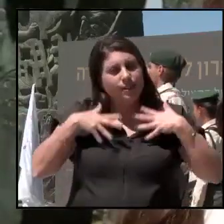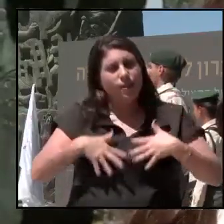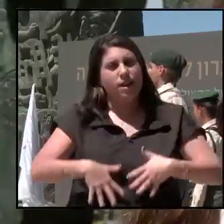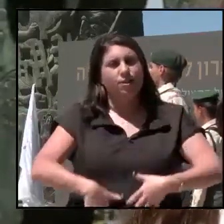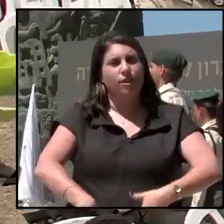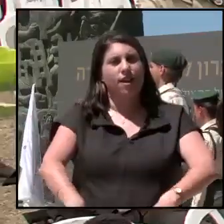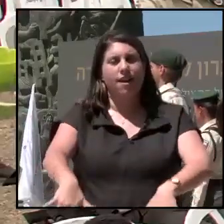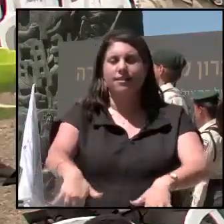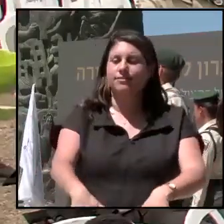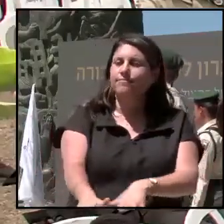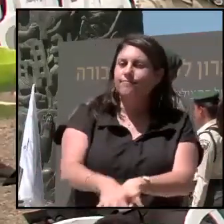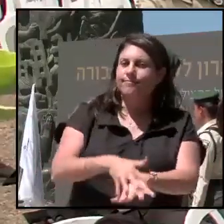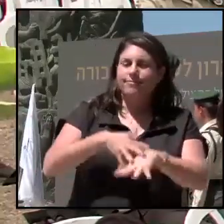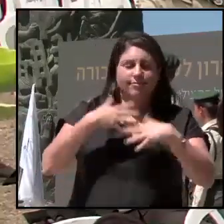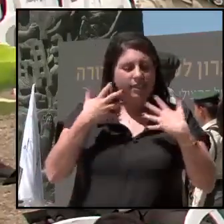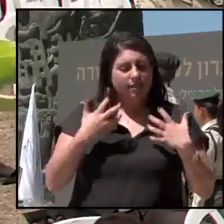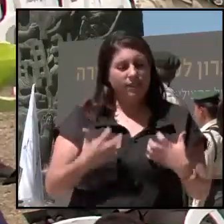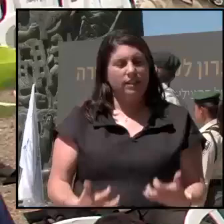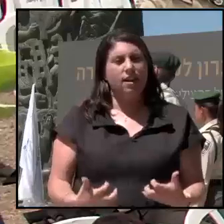ונועשת, הקפיאה אותי,